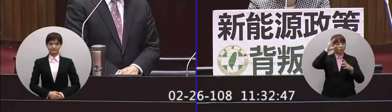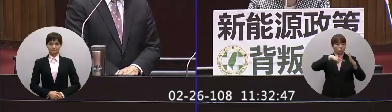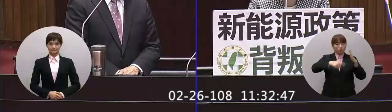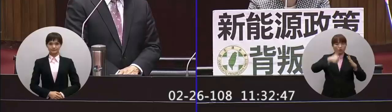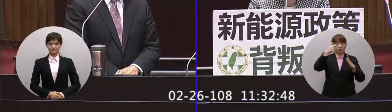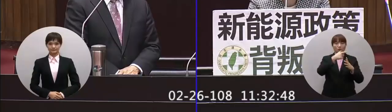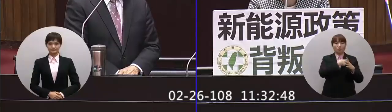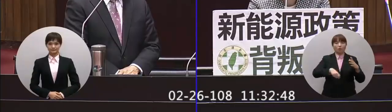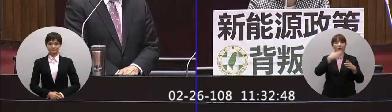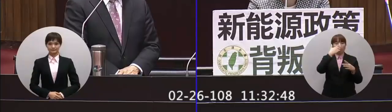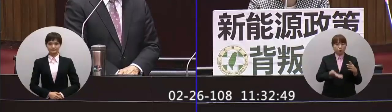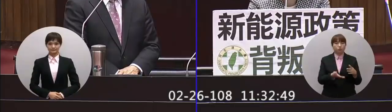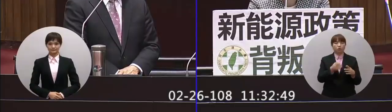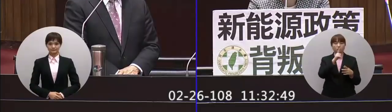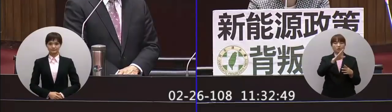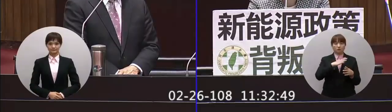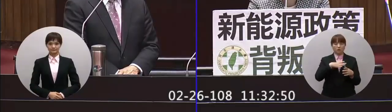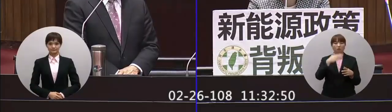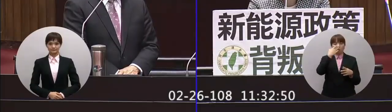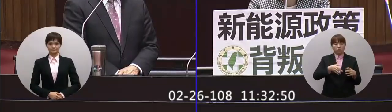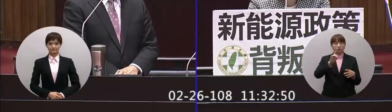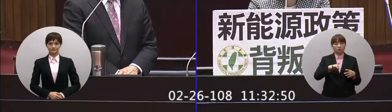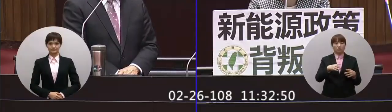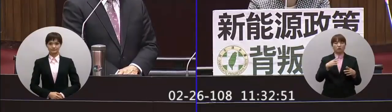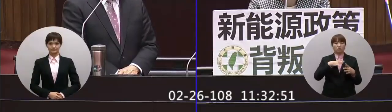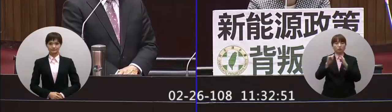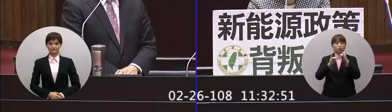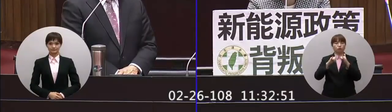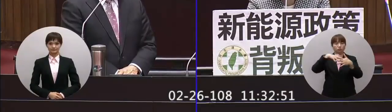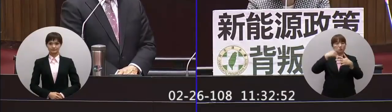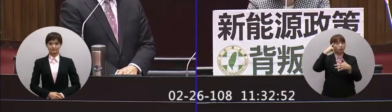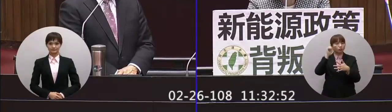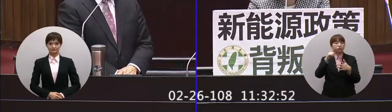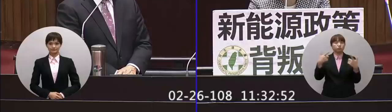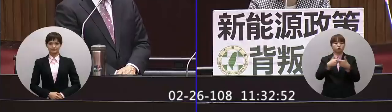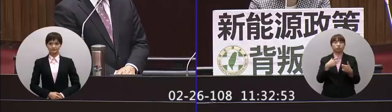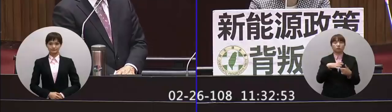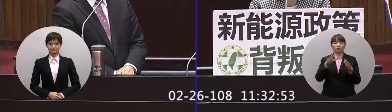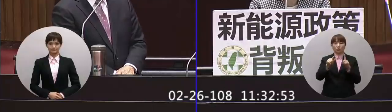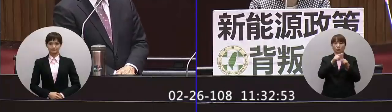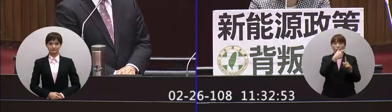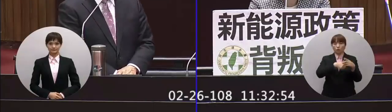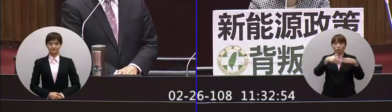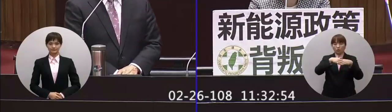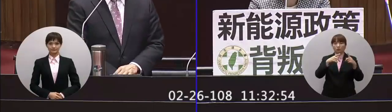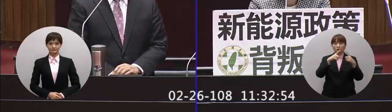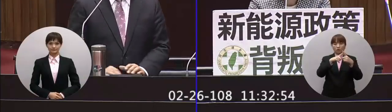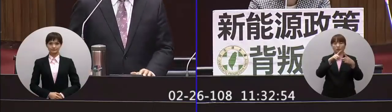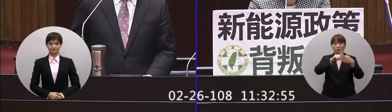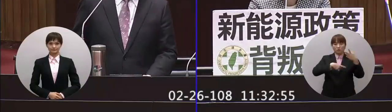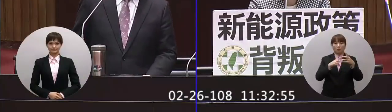大选的时候输过，所以你知道输在哪里，你知道民意在哪里。如果从这样的一个中选会的人事任命